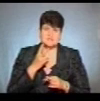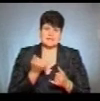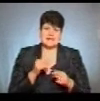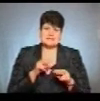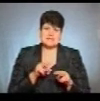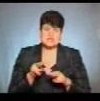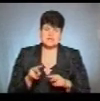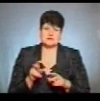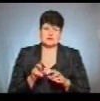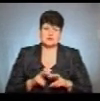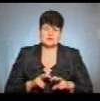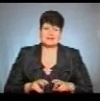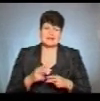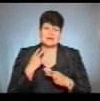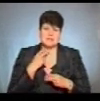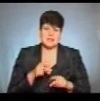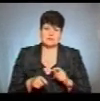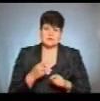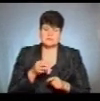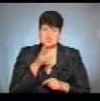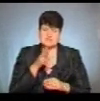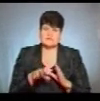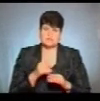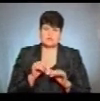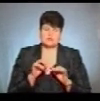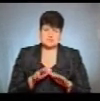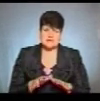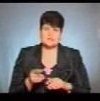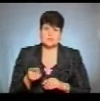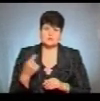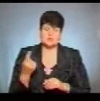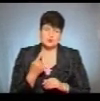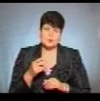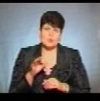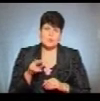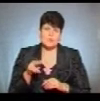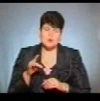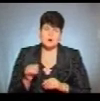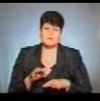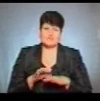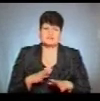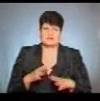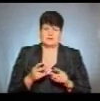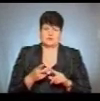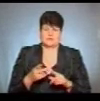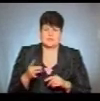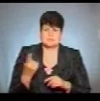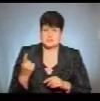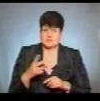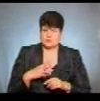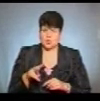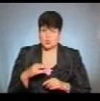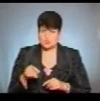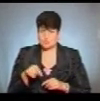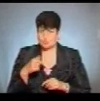які розслідують кримінальні правопорушення під час виборчого процесу. На Тернопільщині «Опора» проводить тренінги вдруге, перші були в лютому цього